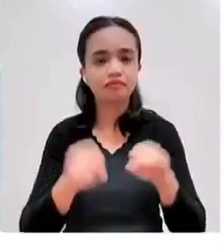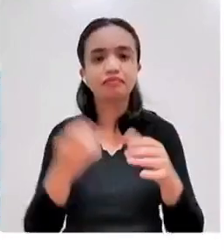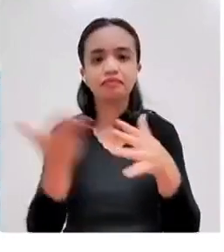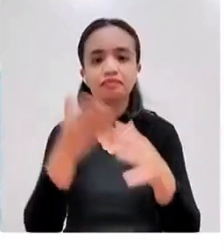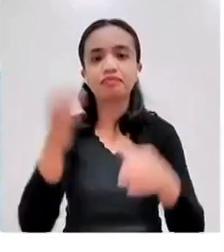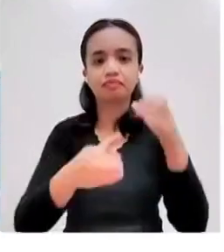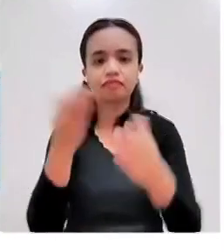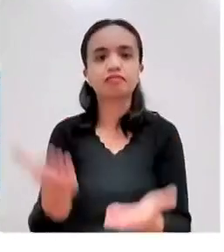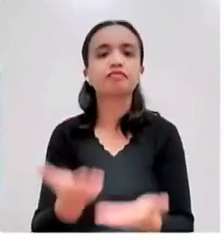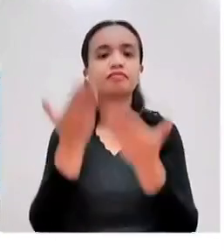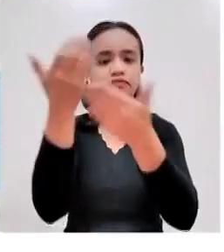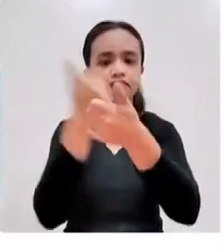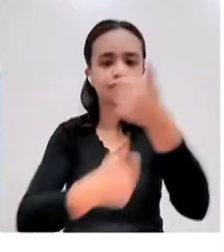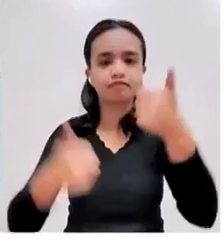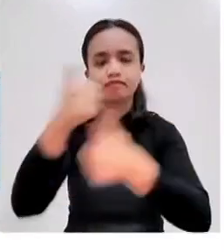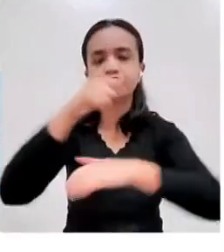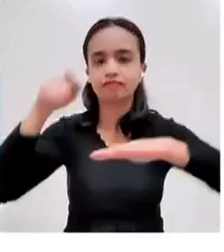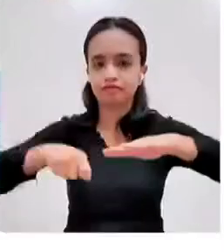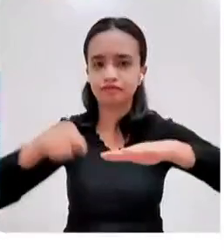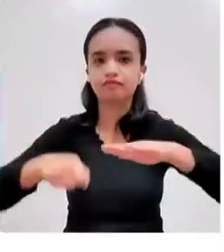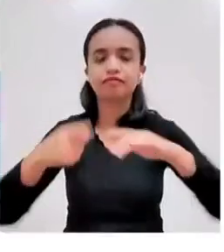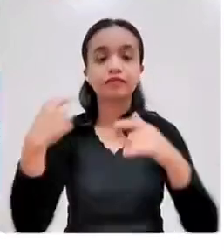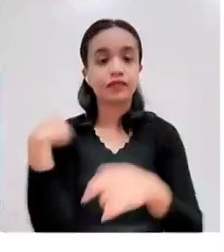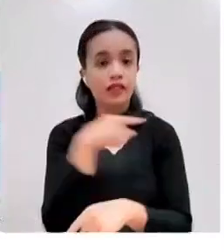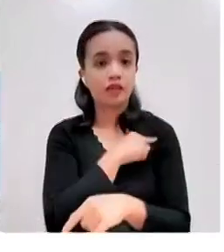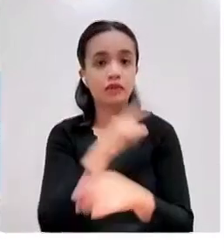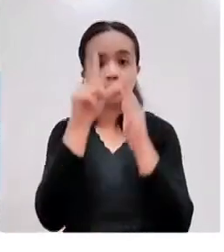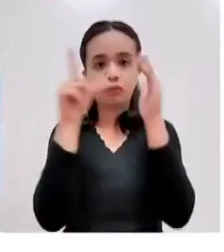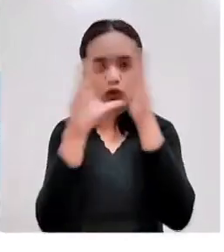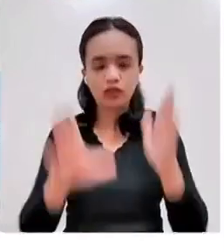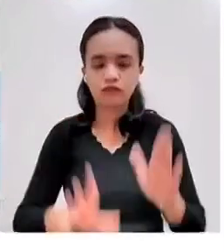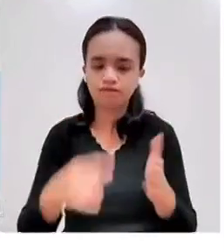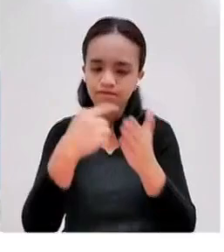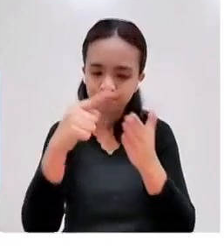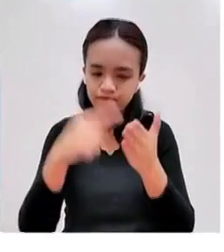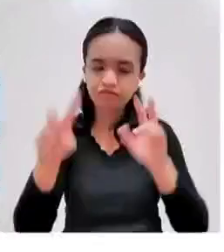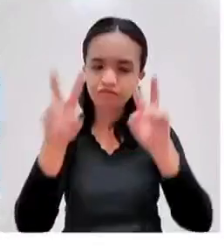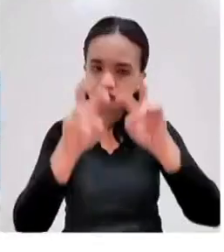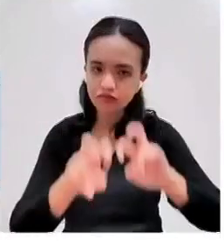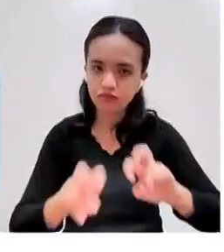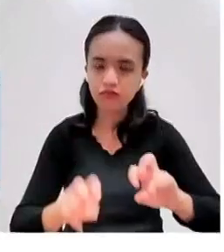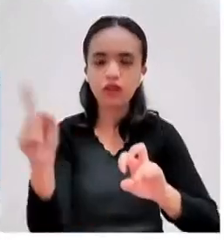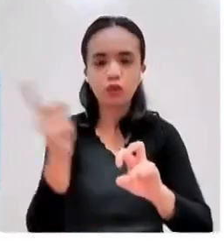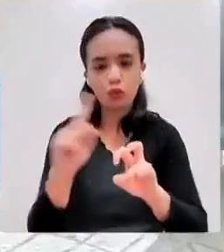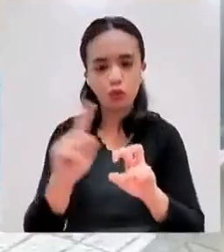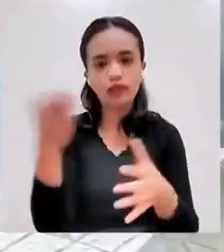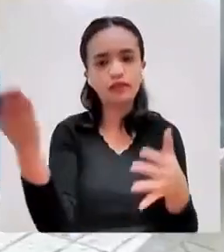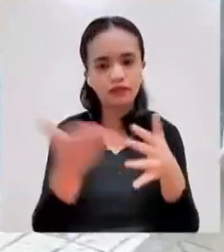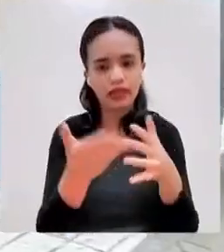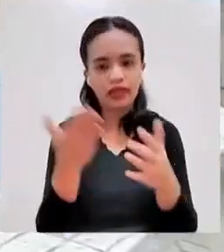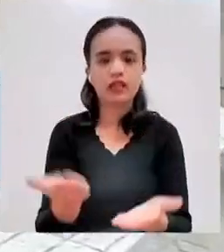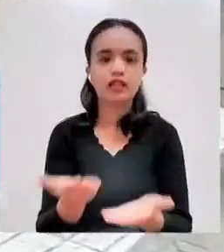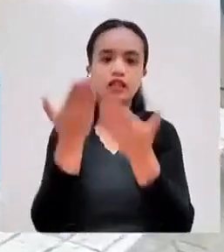Suprema. Pinag-aaralan po ng aming mga abogado kung anong ipapile sa Korte Suprema.